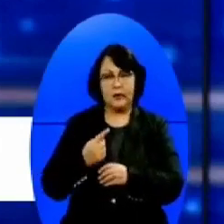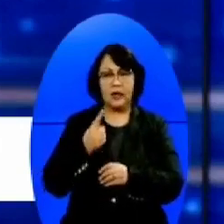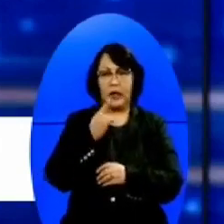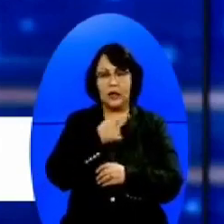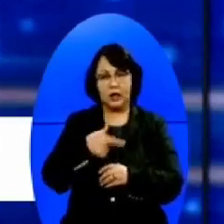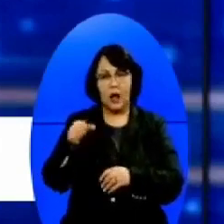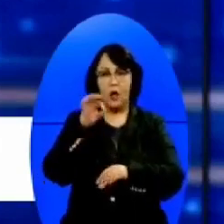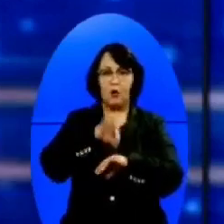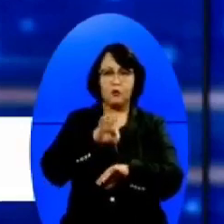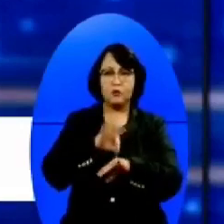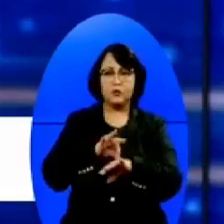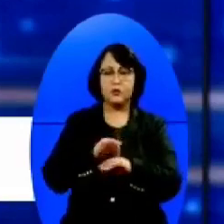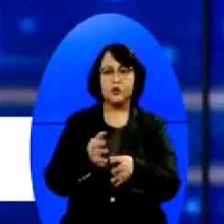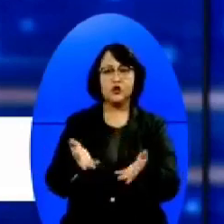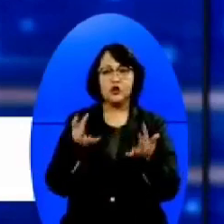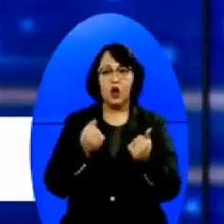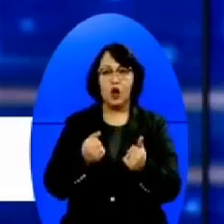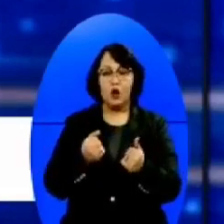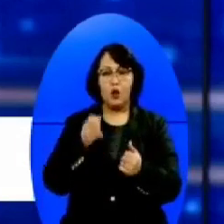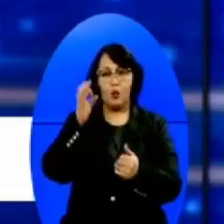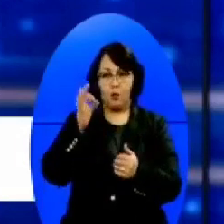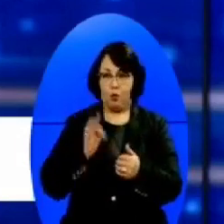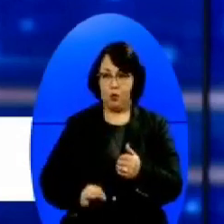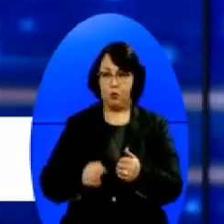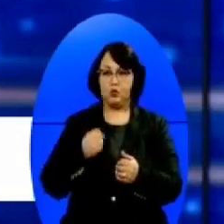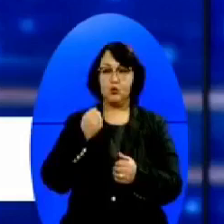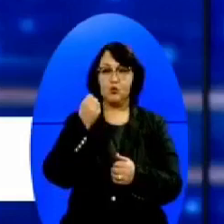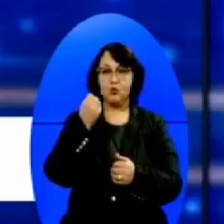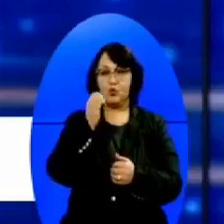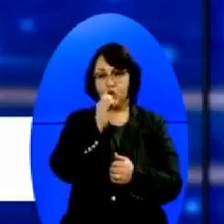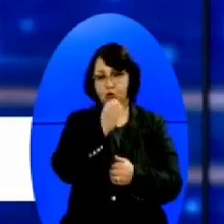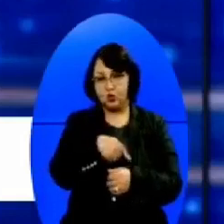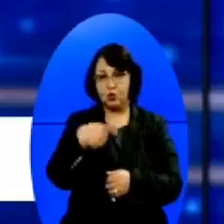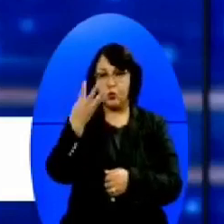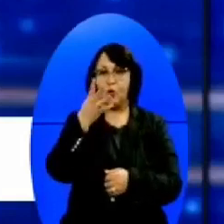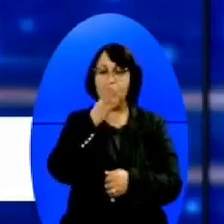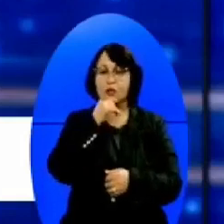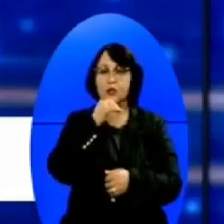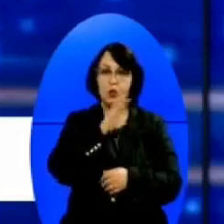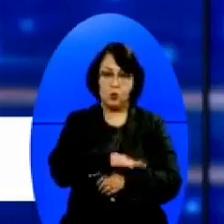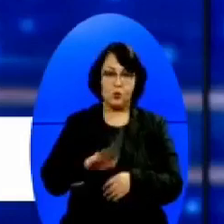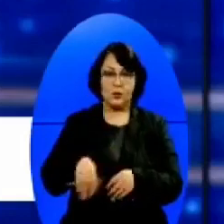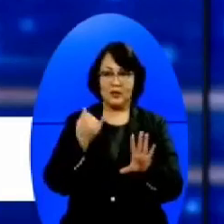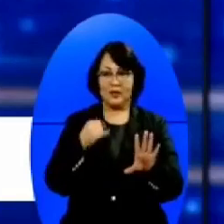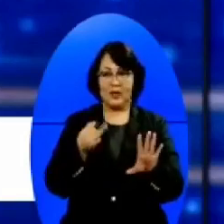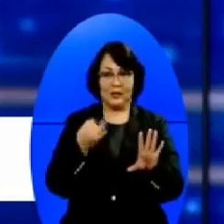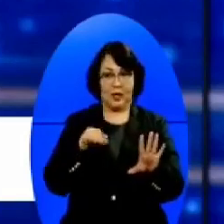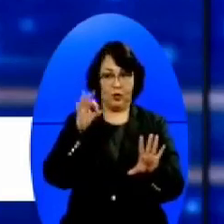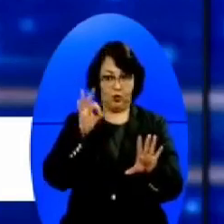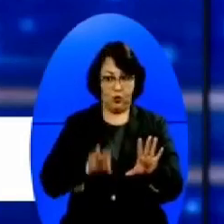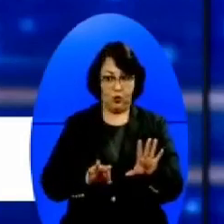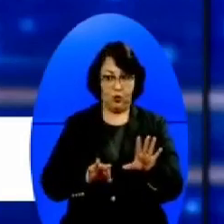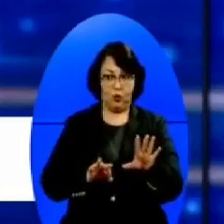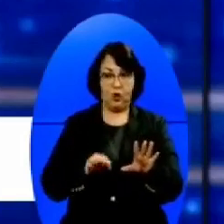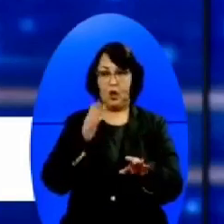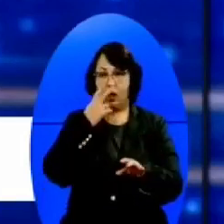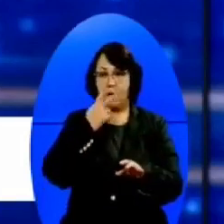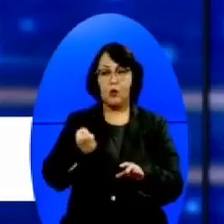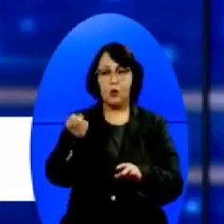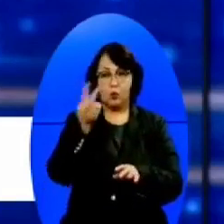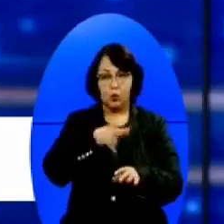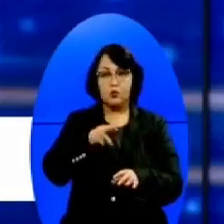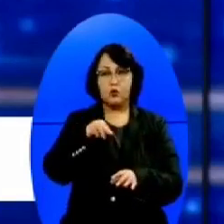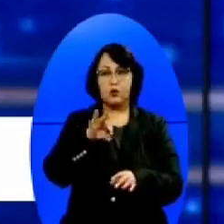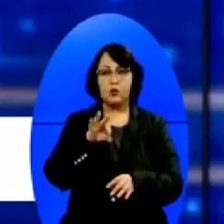байгаа хүмүүсийн маань тоо бол хувьд бол эзлэх хувь нь бол 4 хүртэлх насны хүмүүсд 60-70% 70% явж байна. Тэгэхээр энэ бол хүндрэл байна.